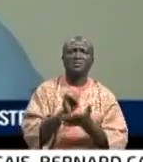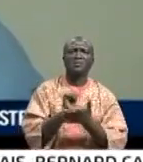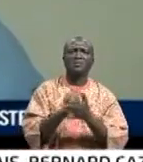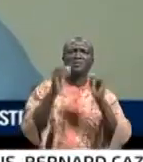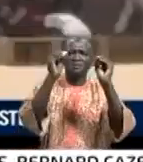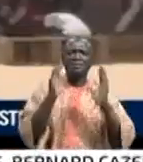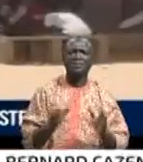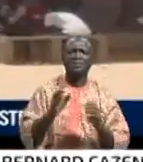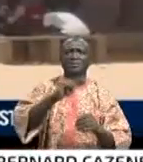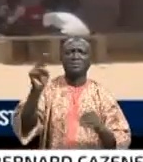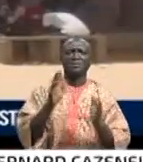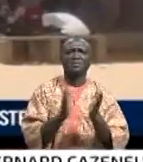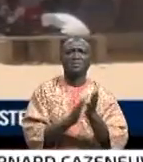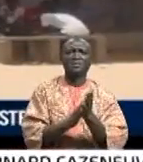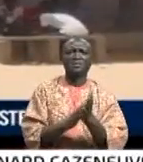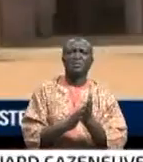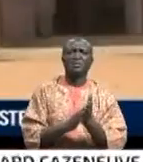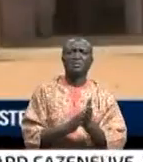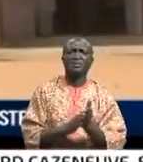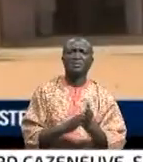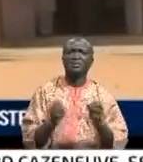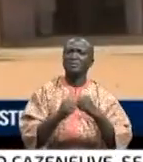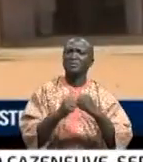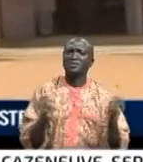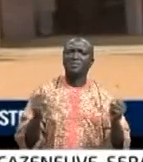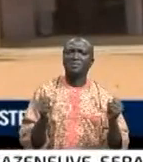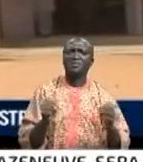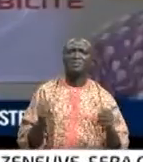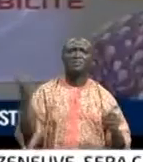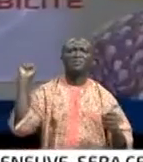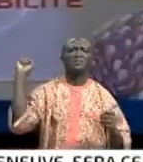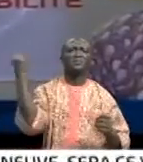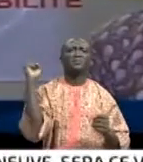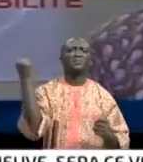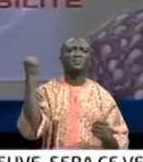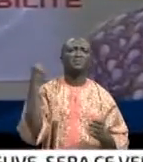une année scolaire sans perturbation il faut laisser marquer